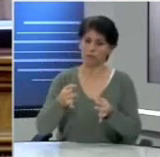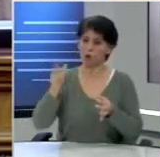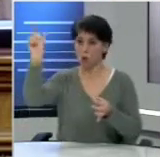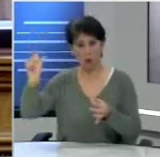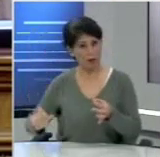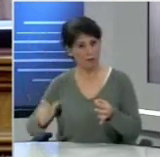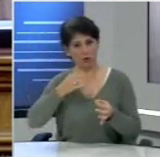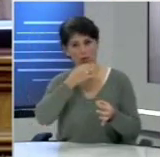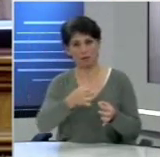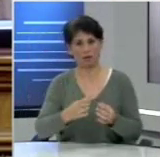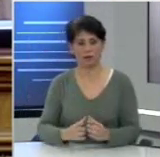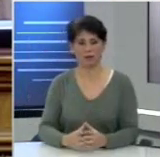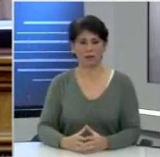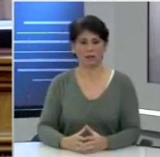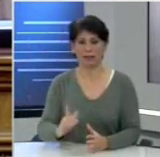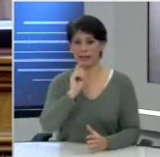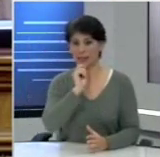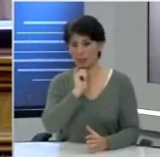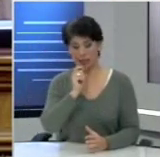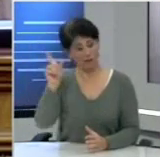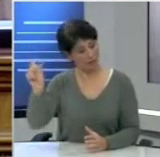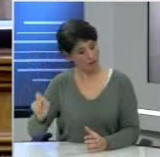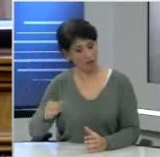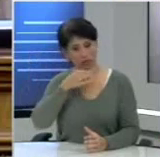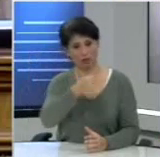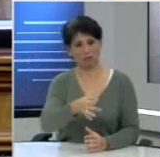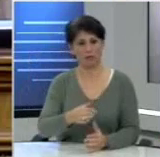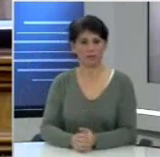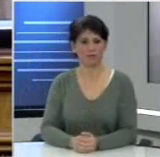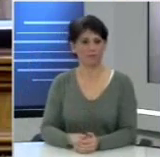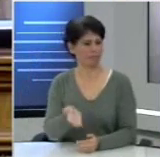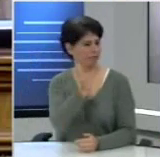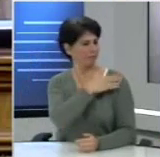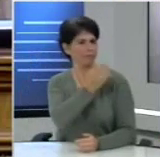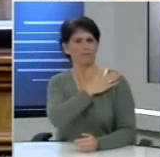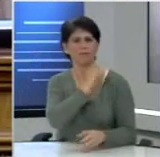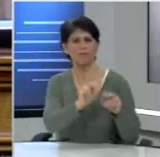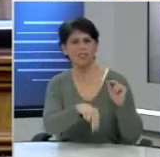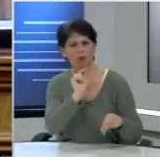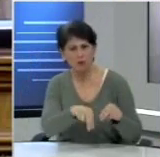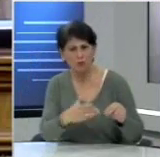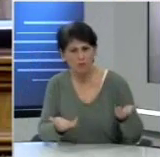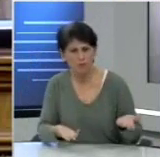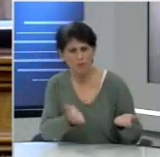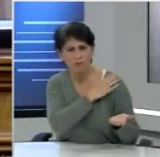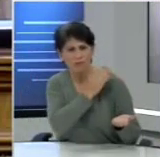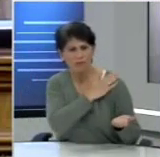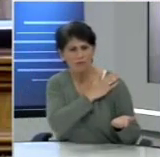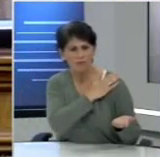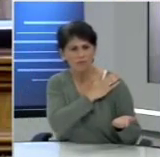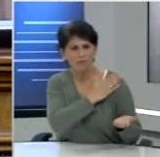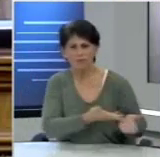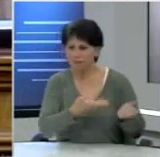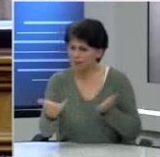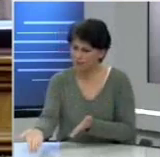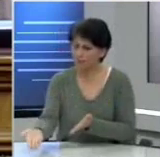ίδιος σε συνεντεύξεις του. Κουβαλάς ψήφους, αν κουβαλάς ψήφους και τις φέρνεις στον